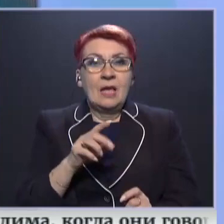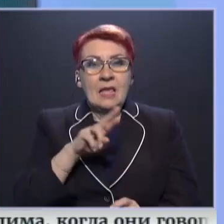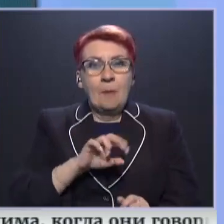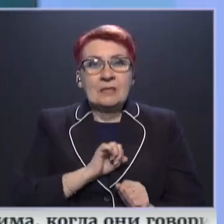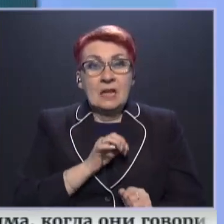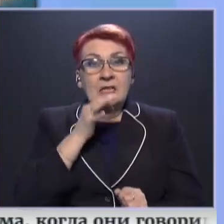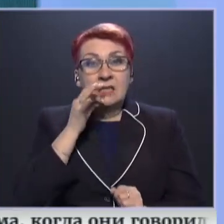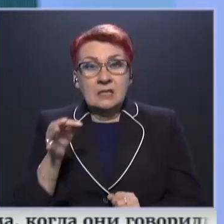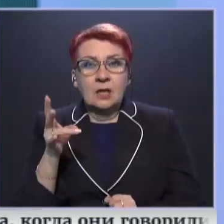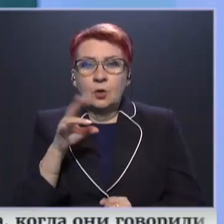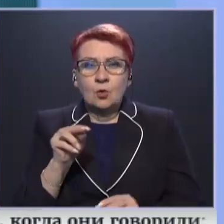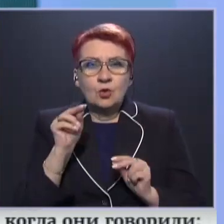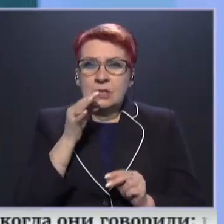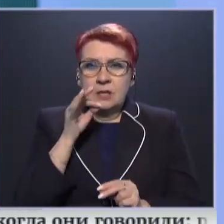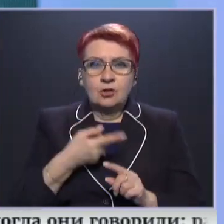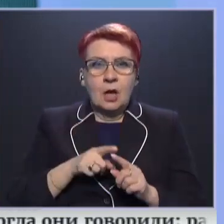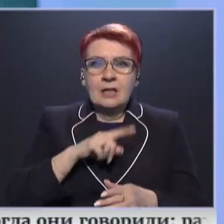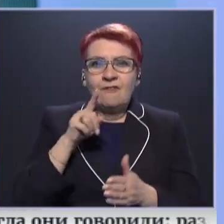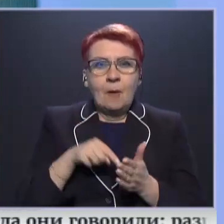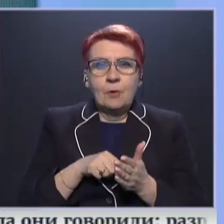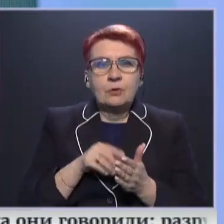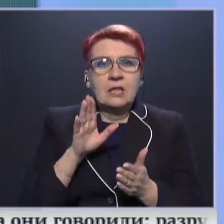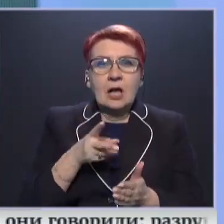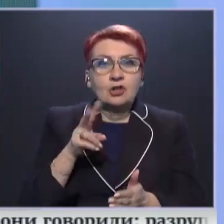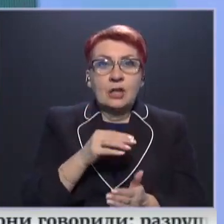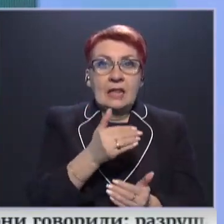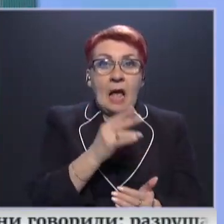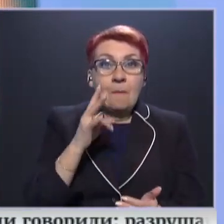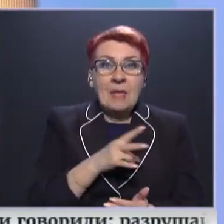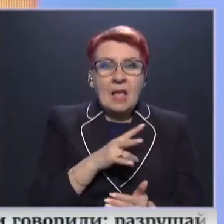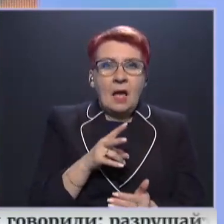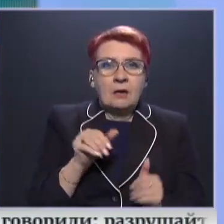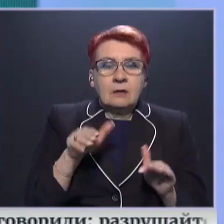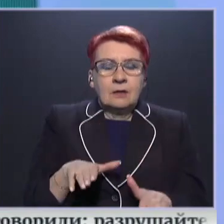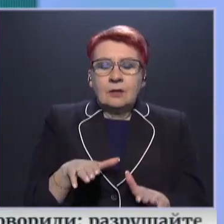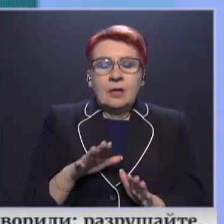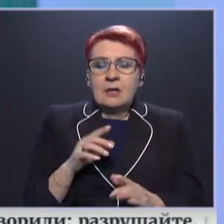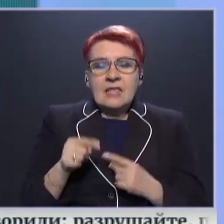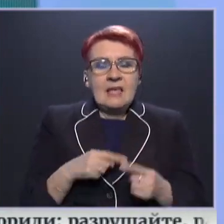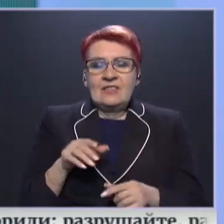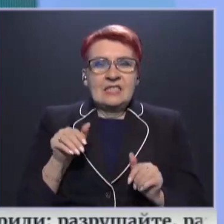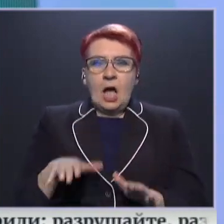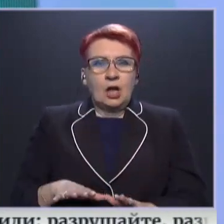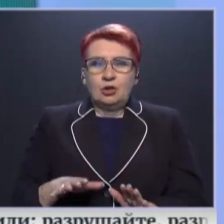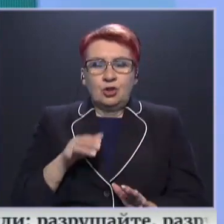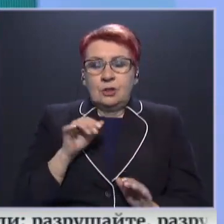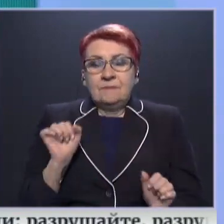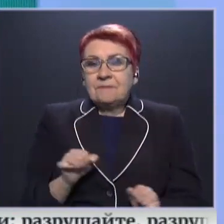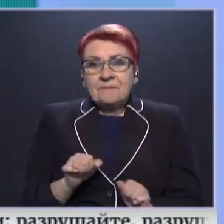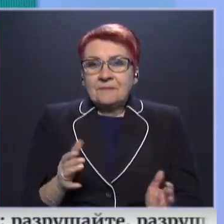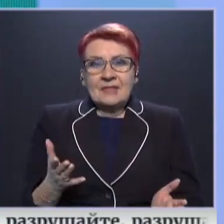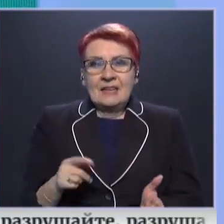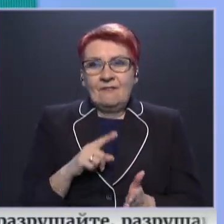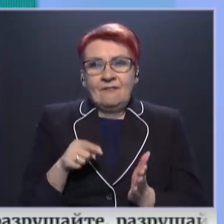сказать, но и честно скажу, что этот вопрос все равно и даже для меня не всегда решенным. Не всегда для меня решенным остается вот